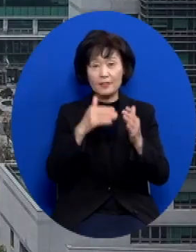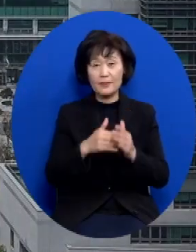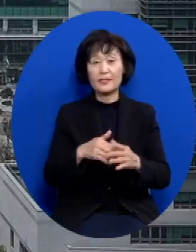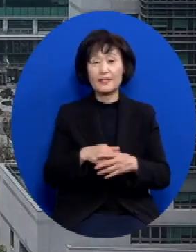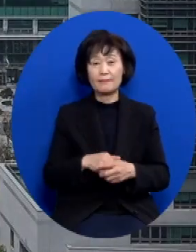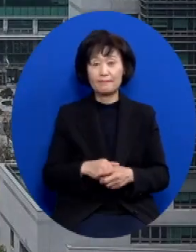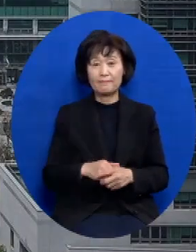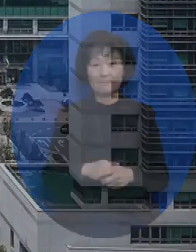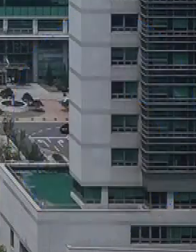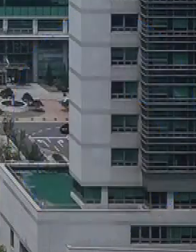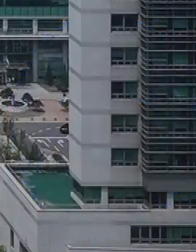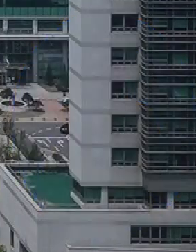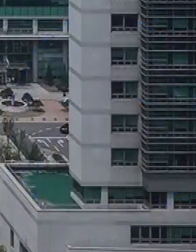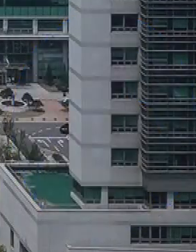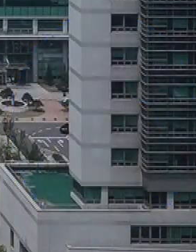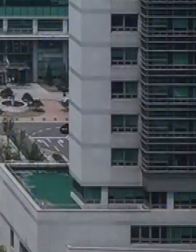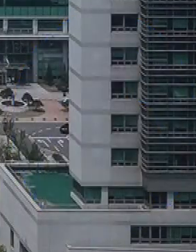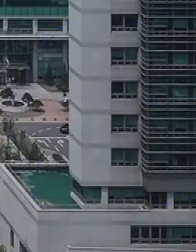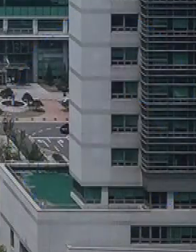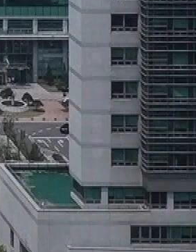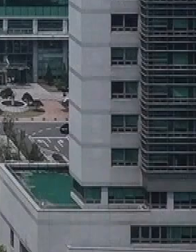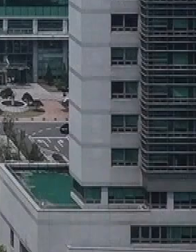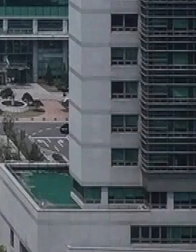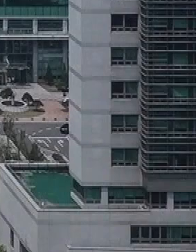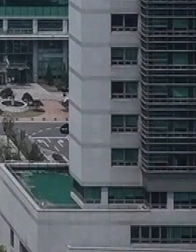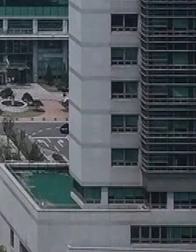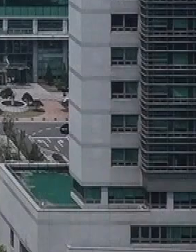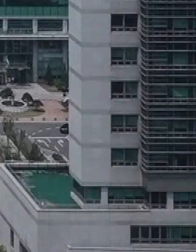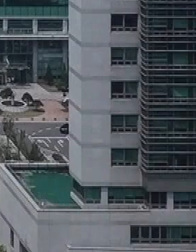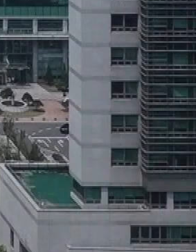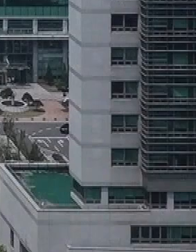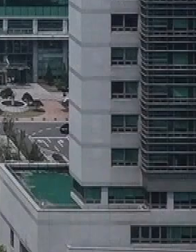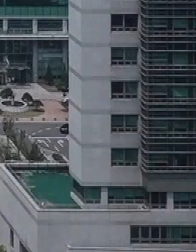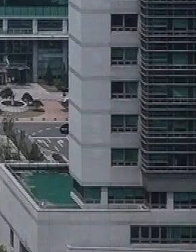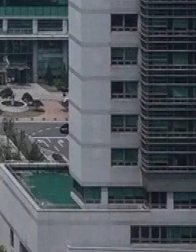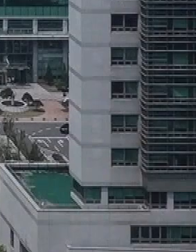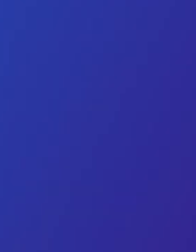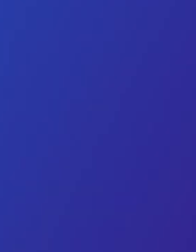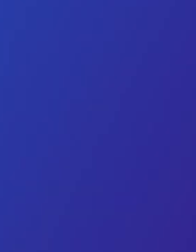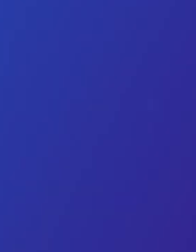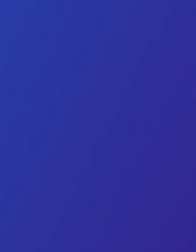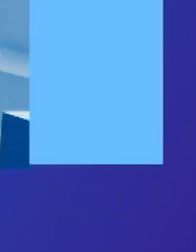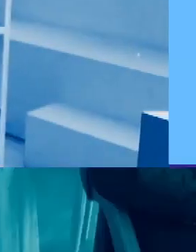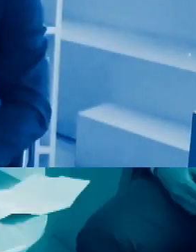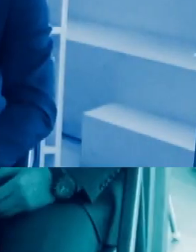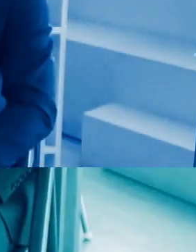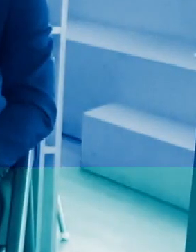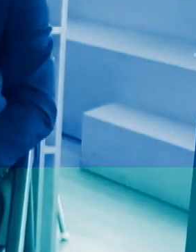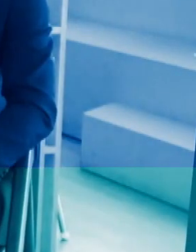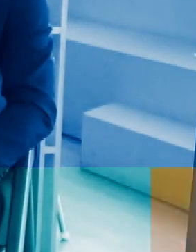지금까지 중부지역 교계 소식 전해드렸습니다. 대전 스튜디오였습니다.